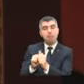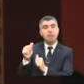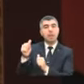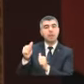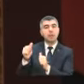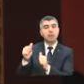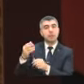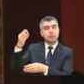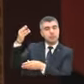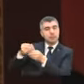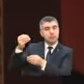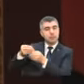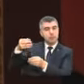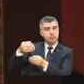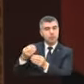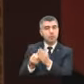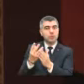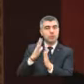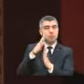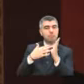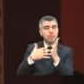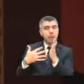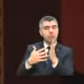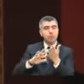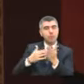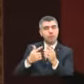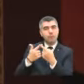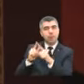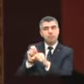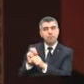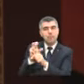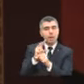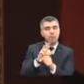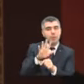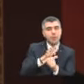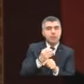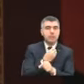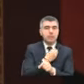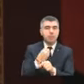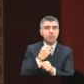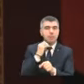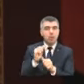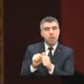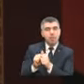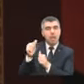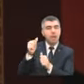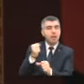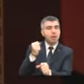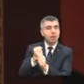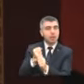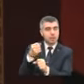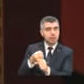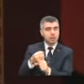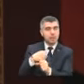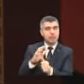تعول الوزارة على التفعيل الأمثل للبرنامج الطبي الجهوي لتعزيز حركية الأطر الصحية واعتماد التشغيل الجهوي بالقطاع الصحي ابتداء من